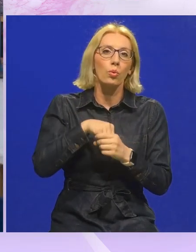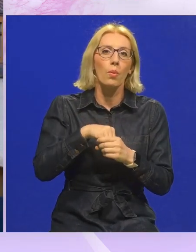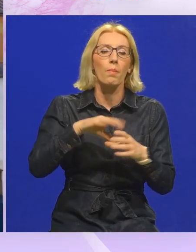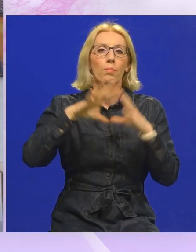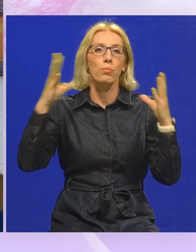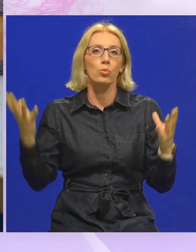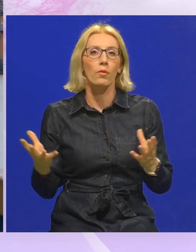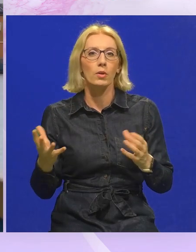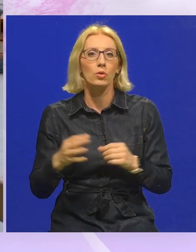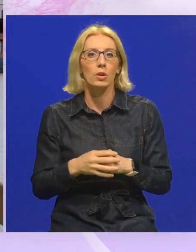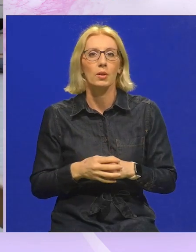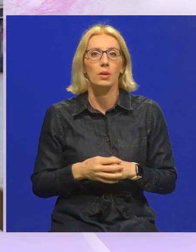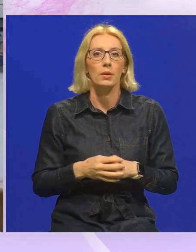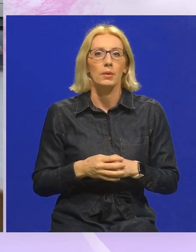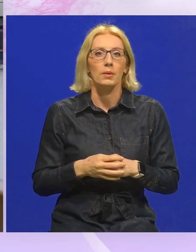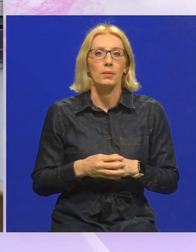veće